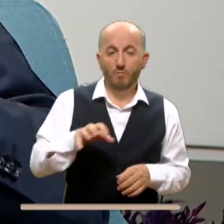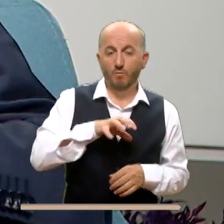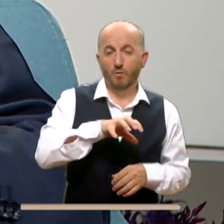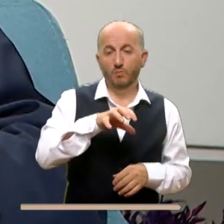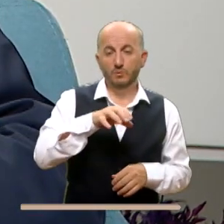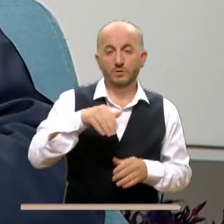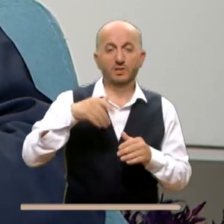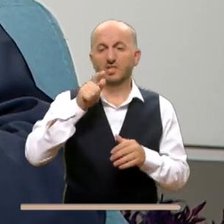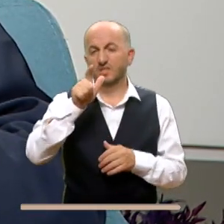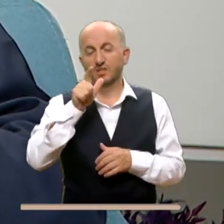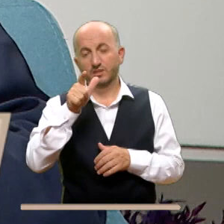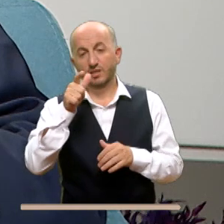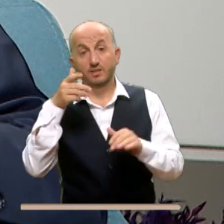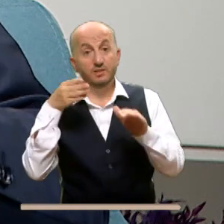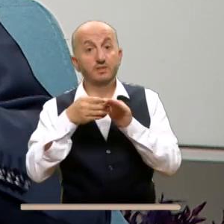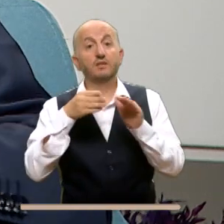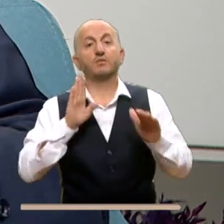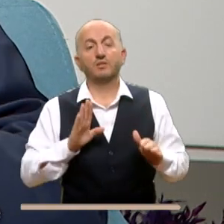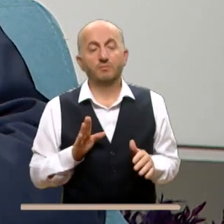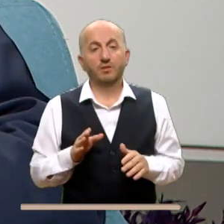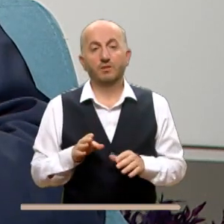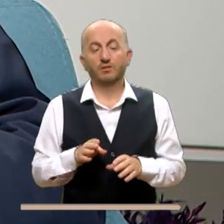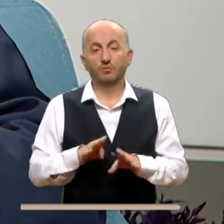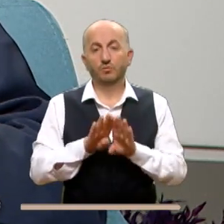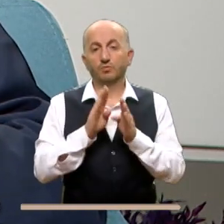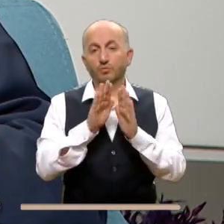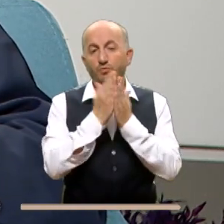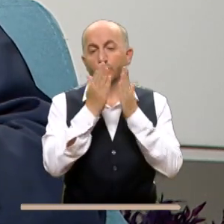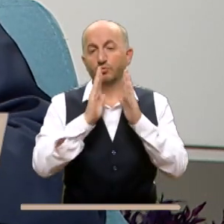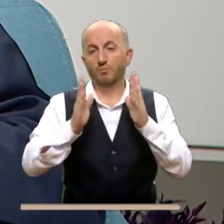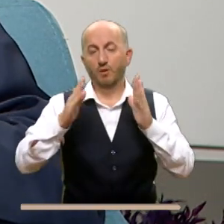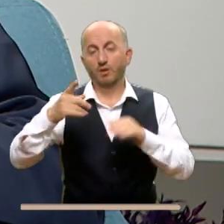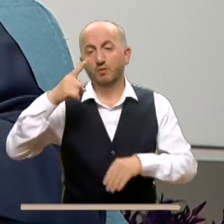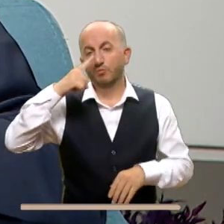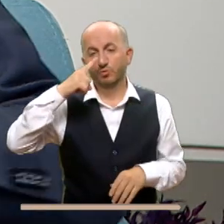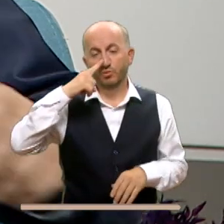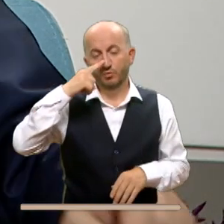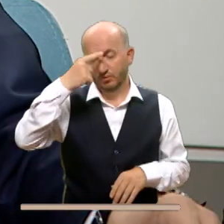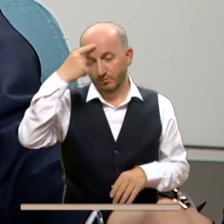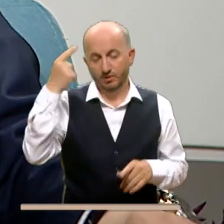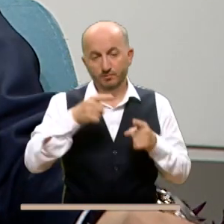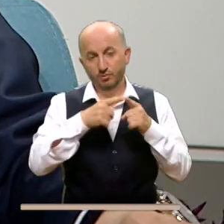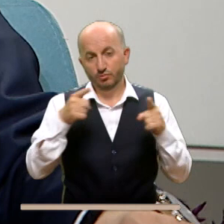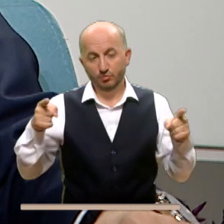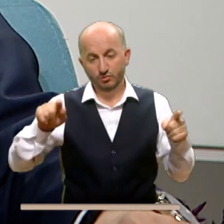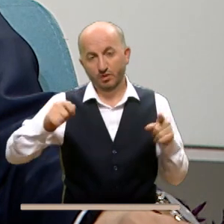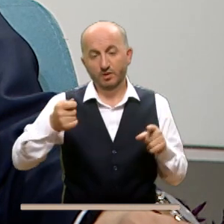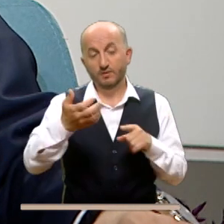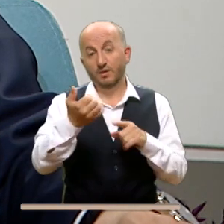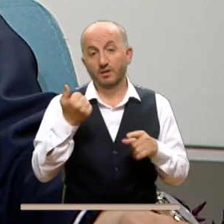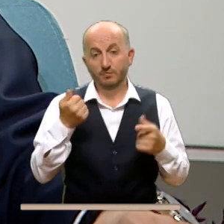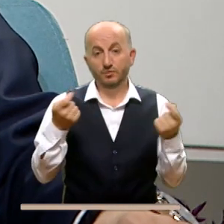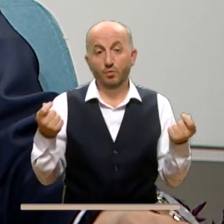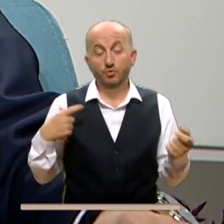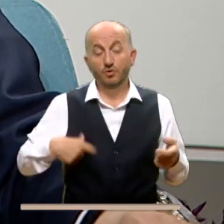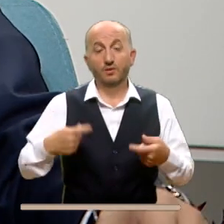ses geçirmeyen kütüphane müdürlüğünden belli bir süre için anahtarını alıp geçip çalıştıkları özel çalışma